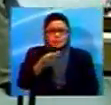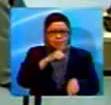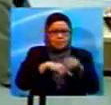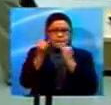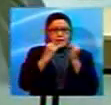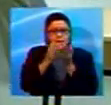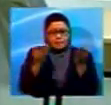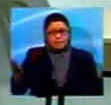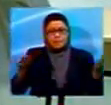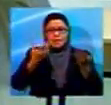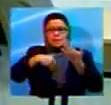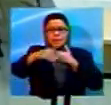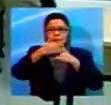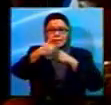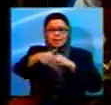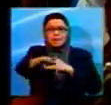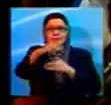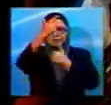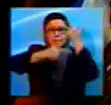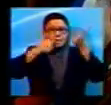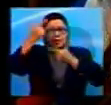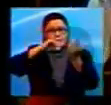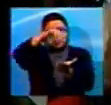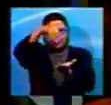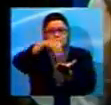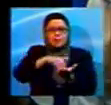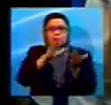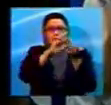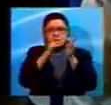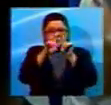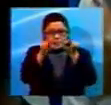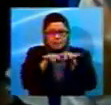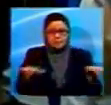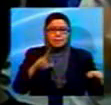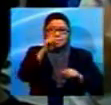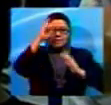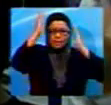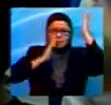Sep maat malays di kampung selabak Teluk Intan